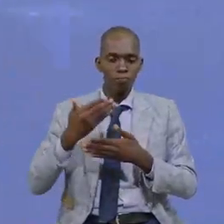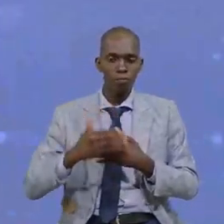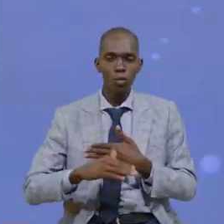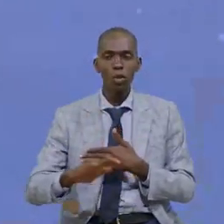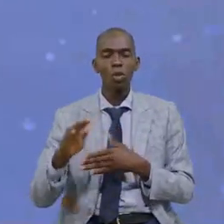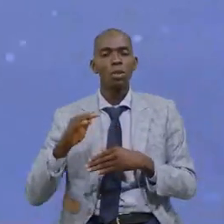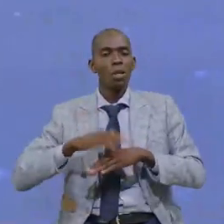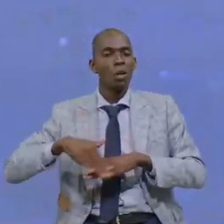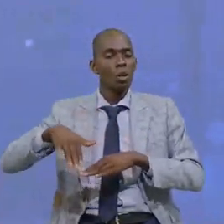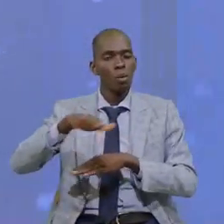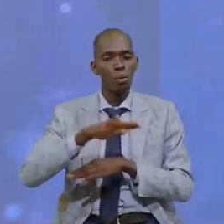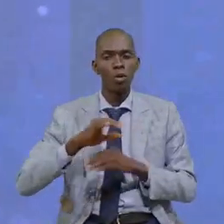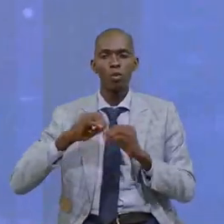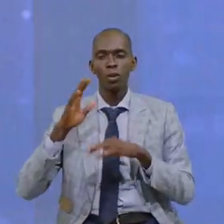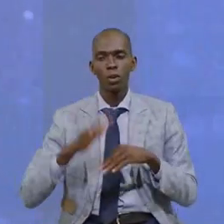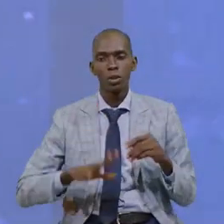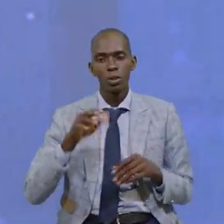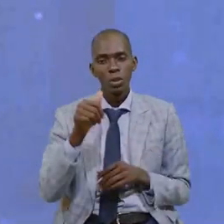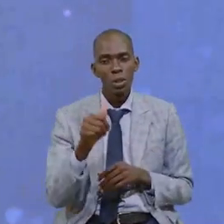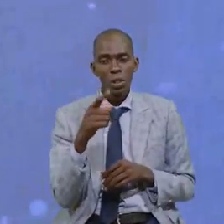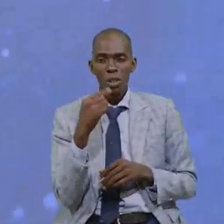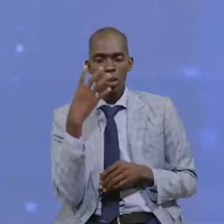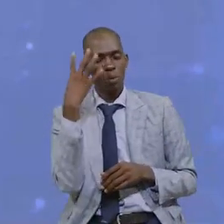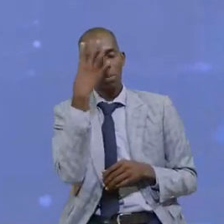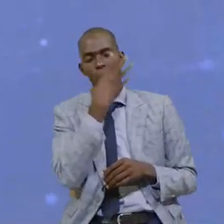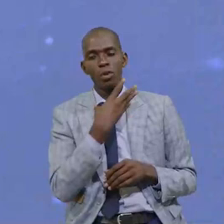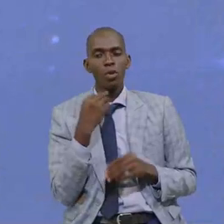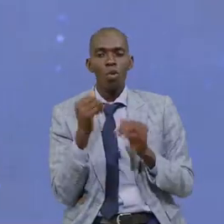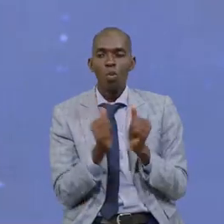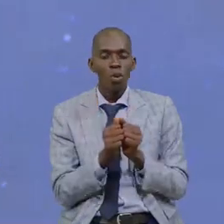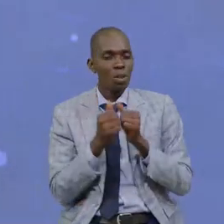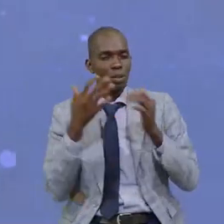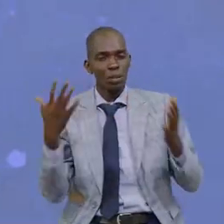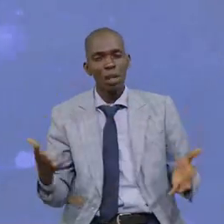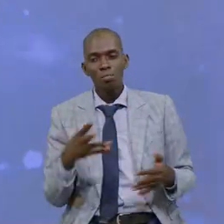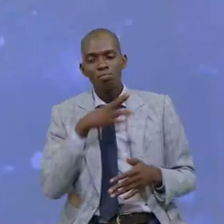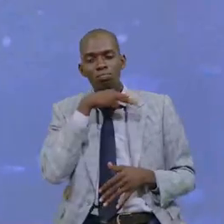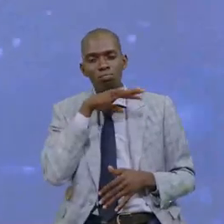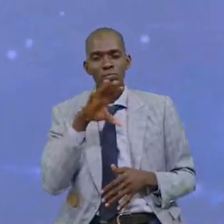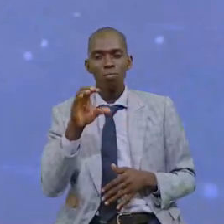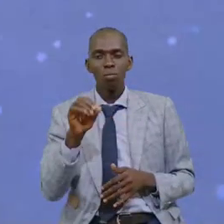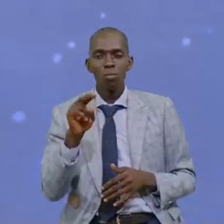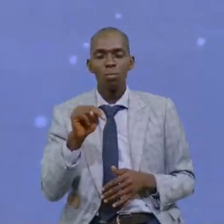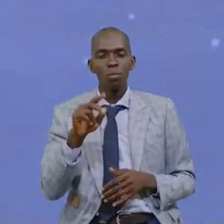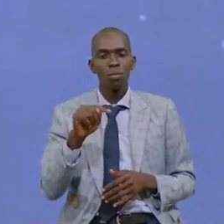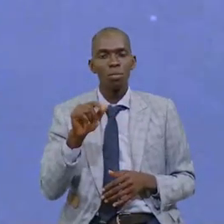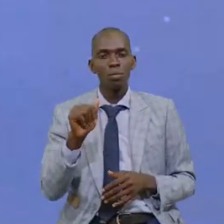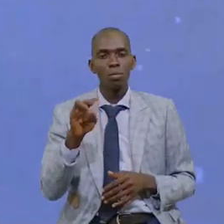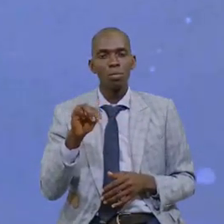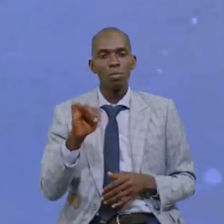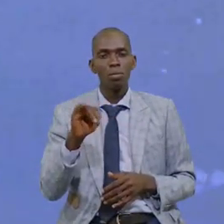soi-même la beauté sans contamination. Beauté, c'est où ça?